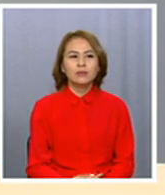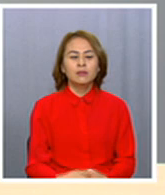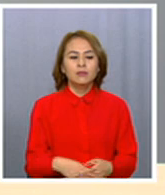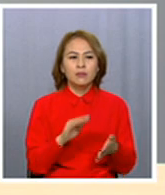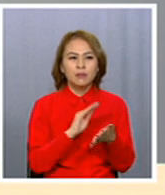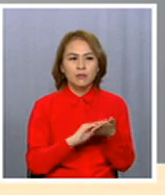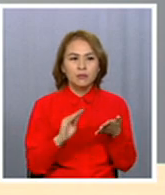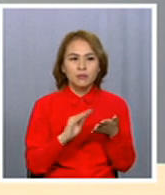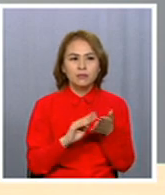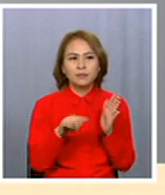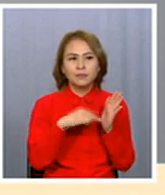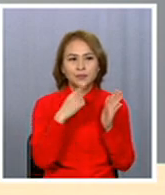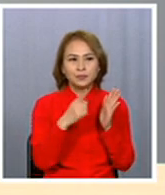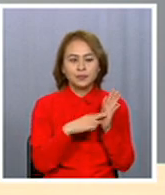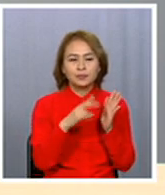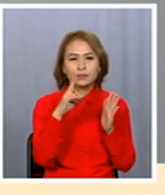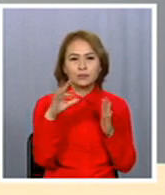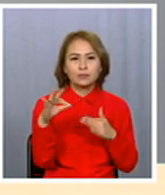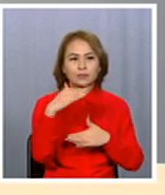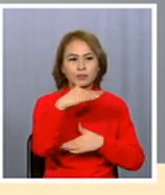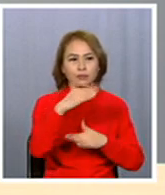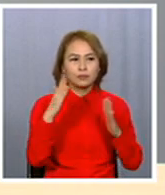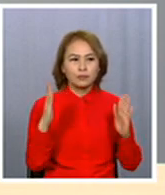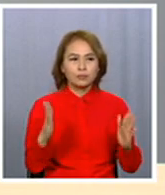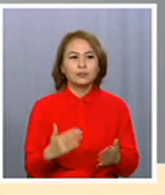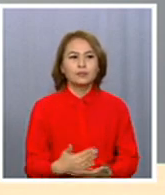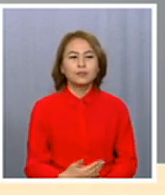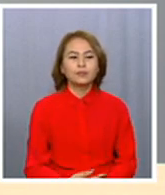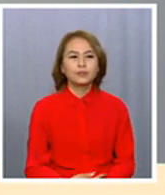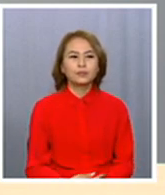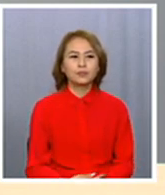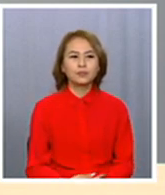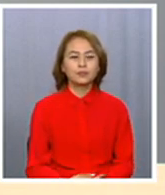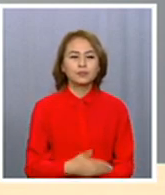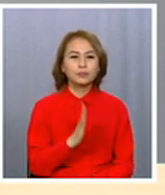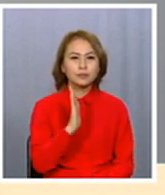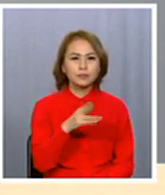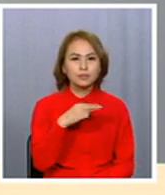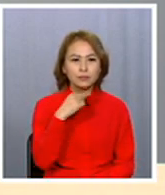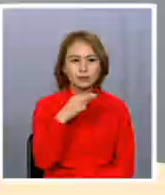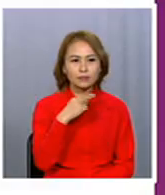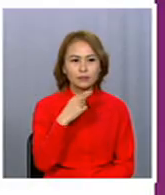Сформулируйте вопросы по картинкам. Будьте внимательны.